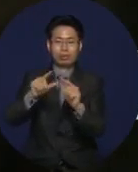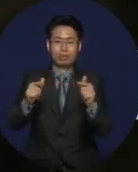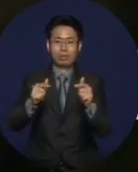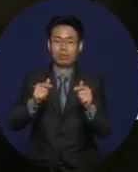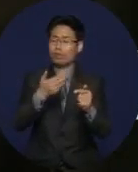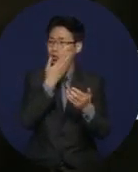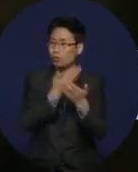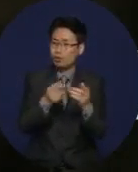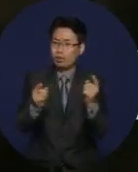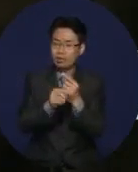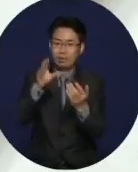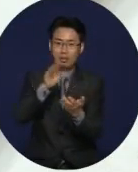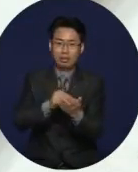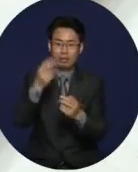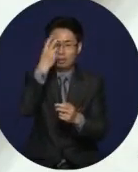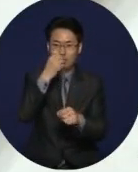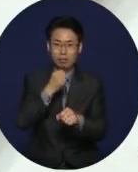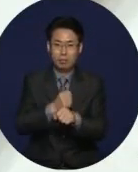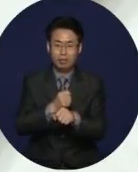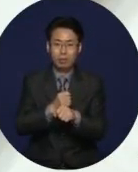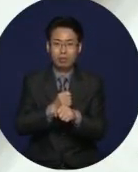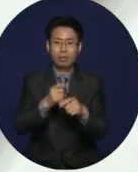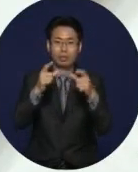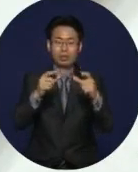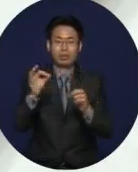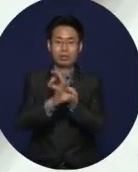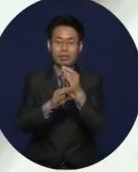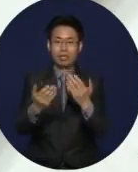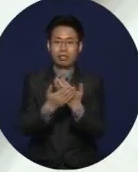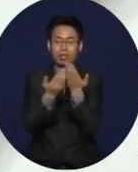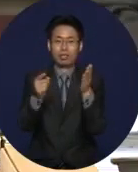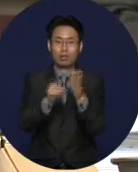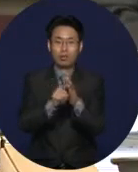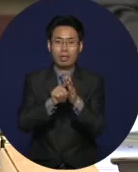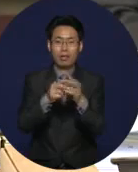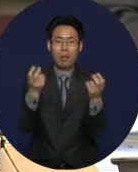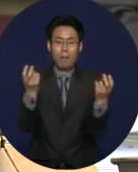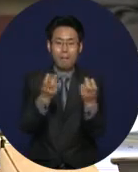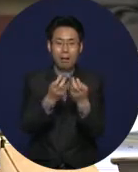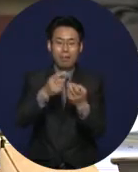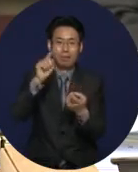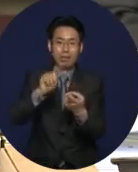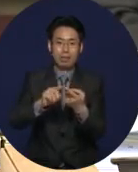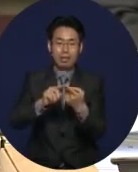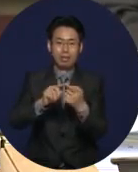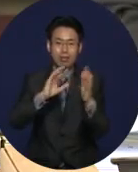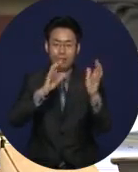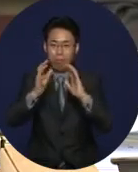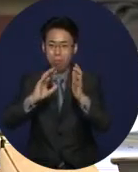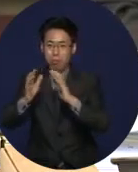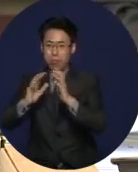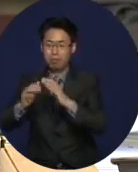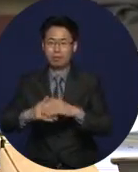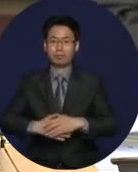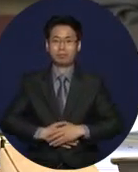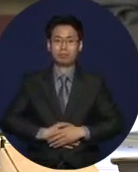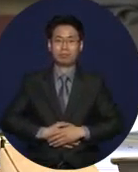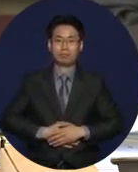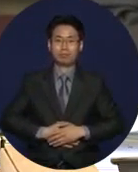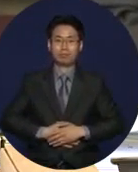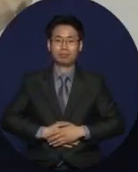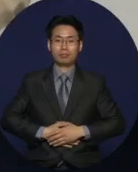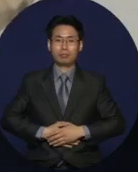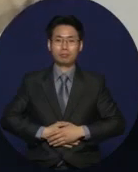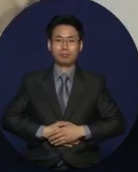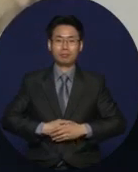운영 등 주요 개선 과제를 점검하고 지역 경제 활성화를 위한 내실 있는 규제 개선 방안에 대한 토론을 펼쳤습니다.